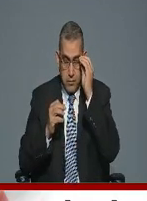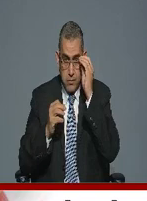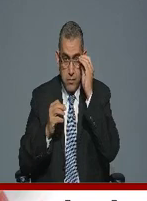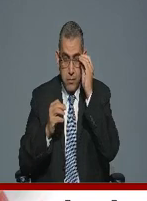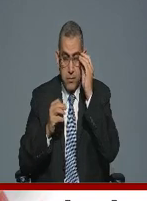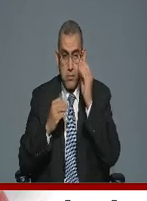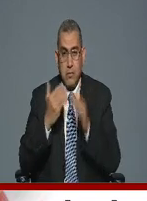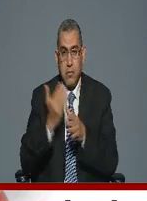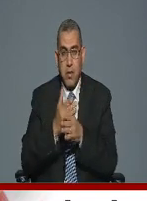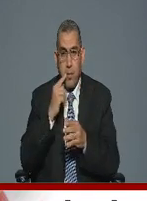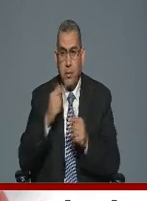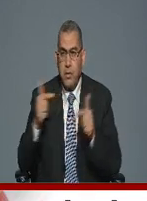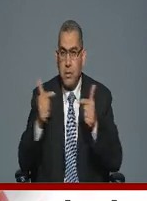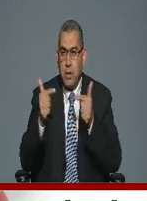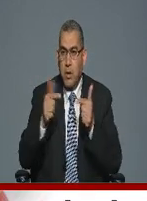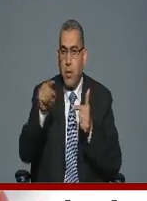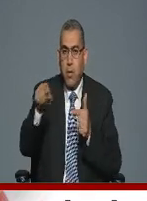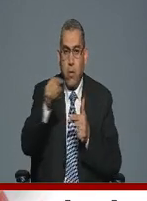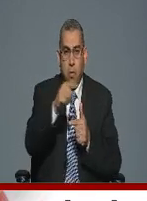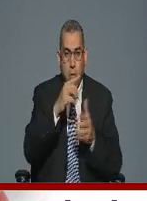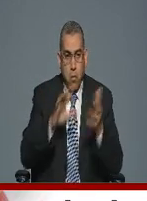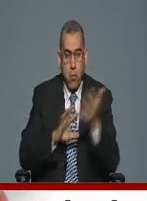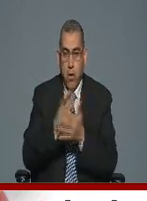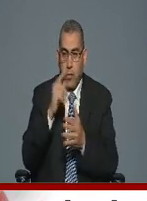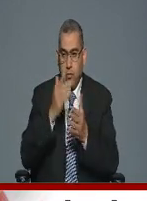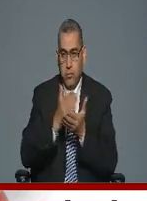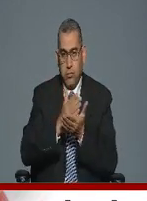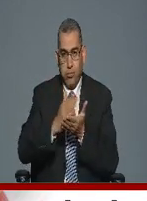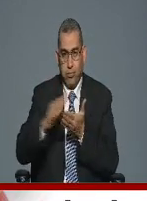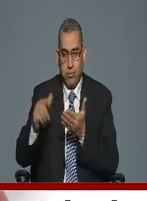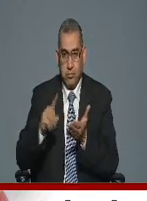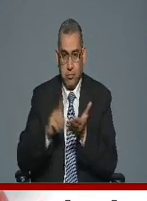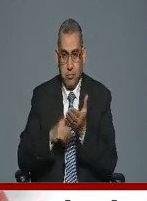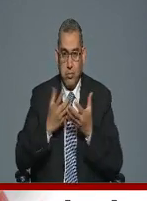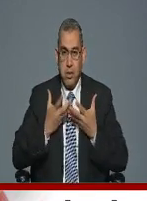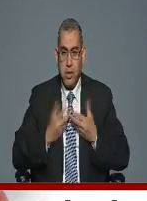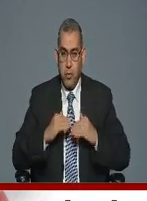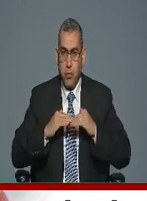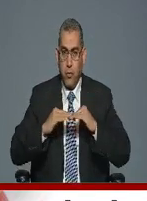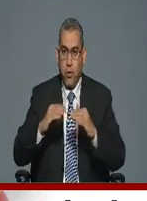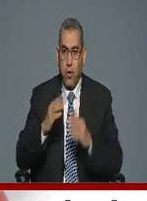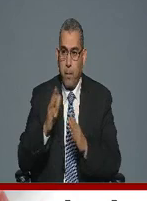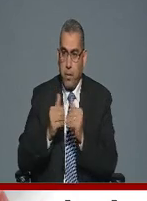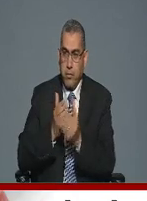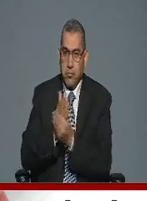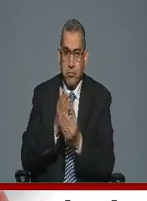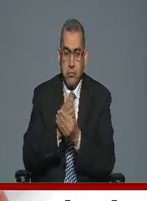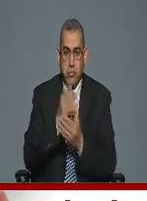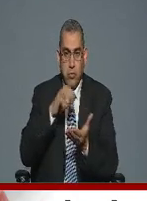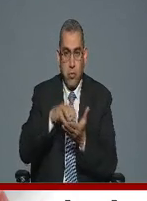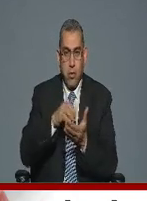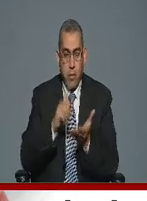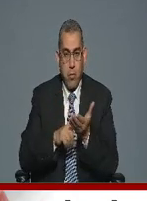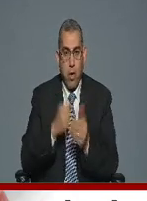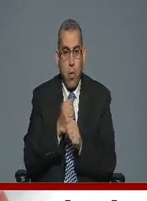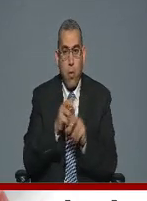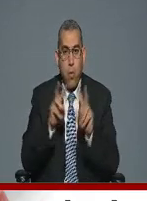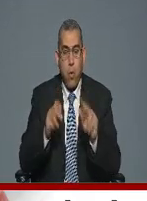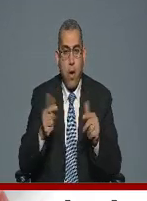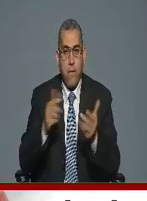التهديدات والصراعات، وعنصر مثبت للاستقرار ينبغي الاستثمار فيه. وفي ذات الوقت إن